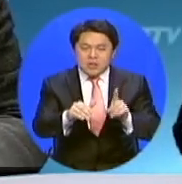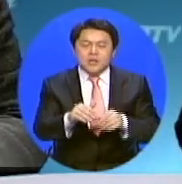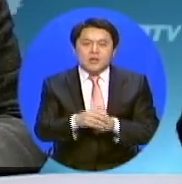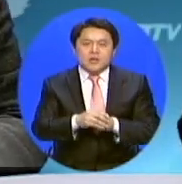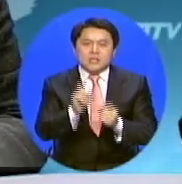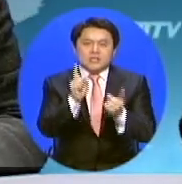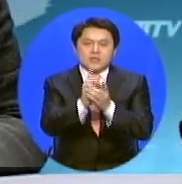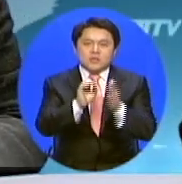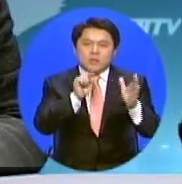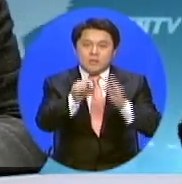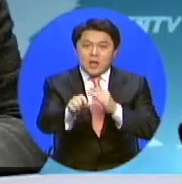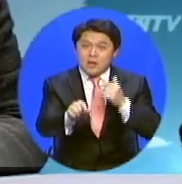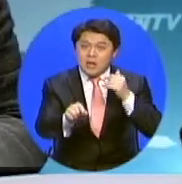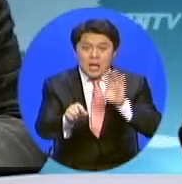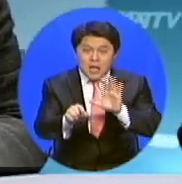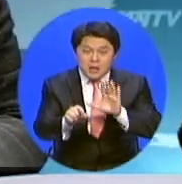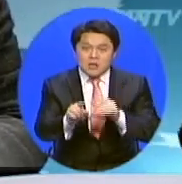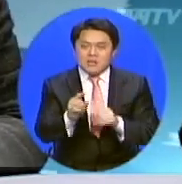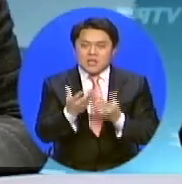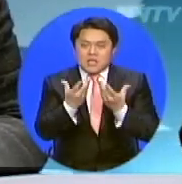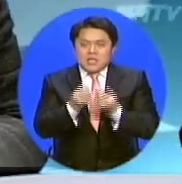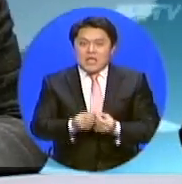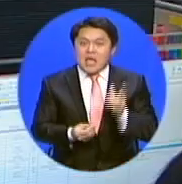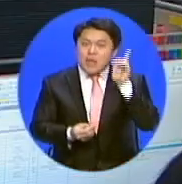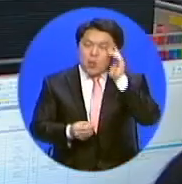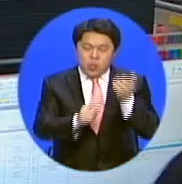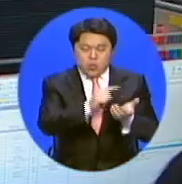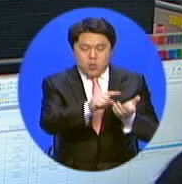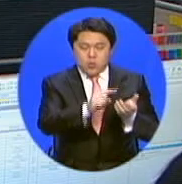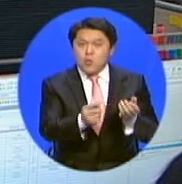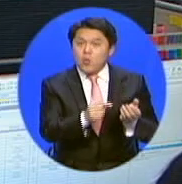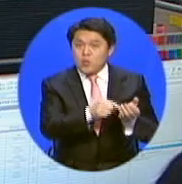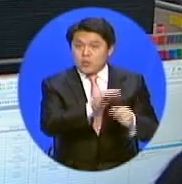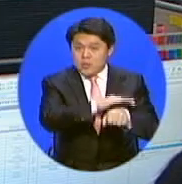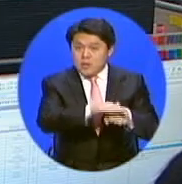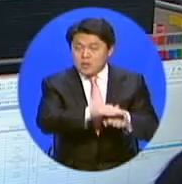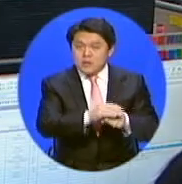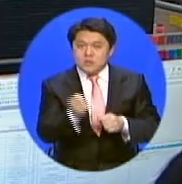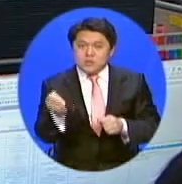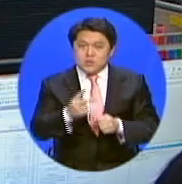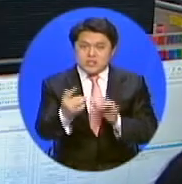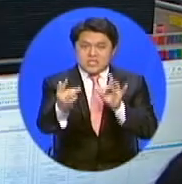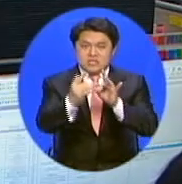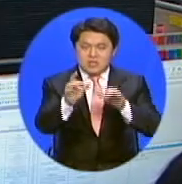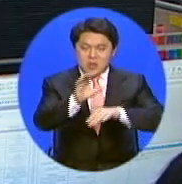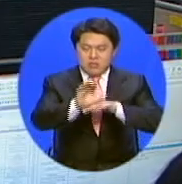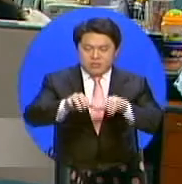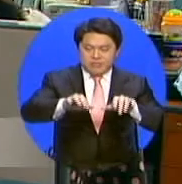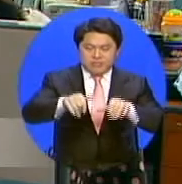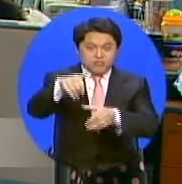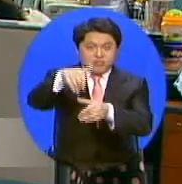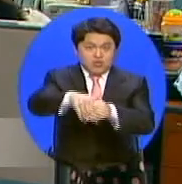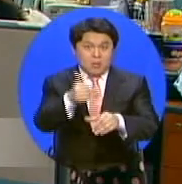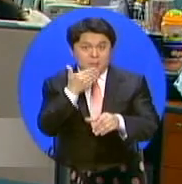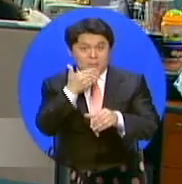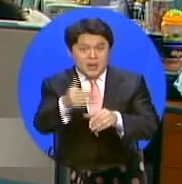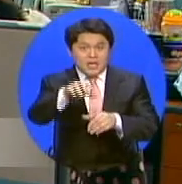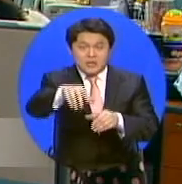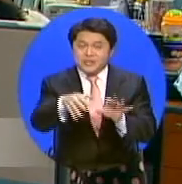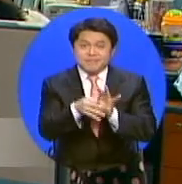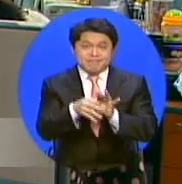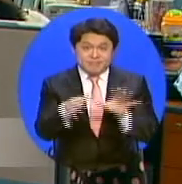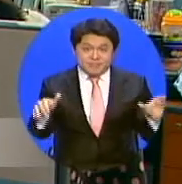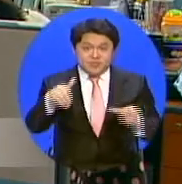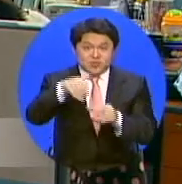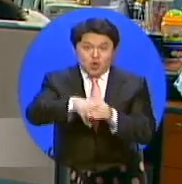투표소에 직접 가지 않고서도 네. 예를 들면 요즘 뭐 스마트폰 같은 게 잘 발달되어 예. 있으니까요. 혹은 뭐 온라인을 통해서 투표를 할 수 있는 그러니까 장소에 구애받지